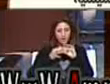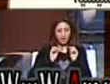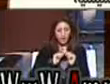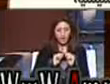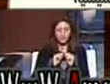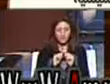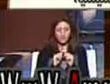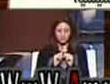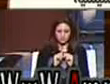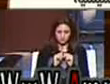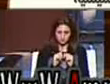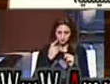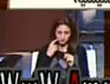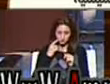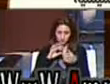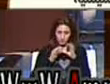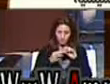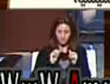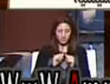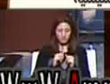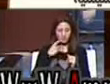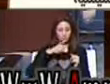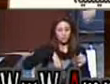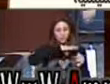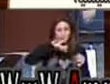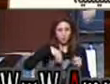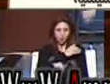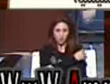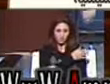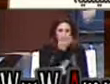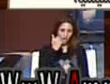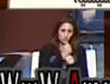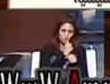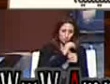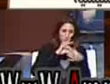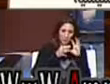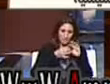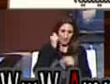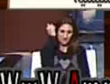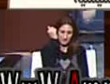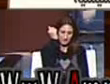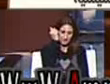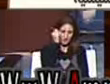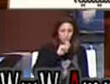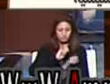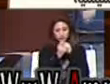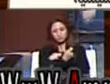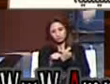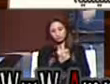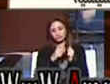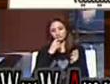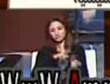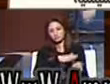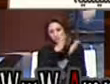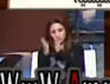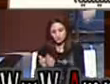للربح، جمعية اهلية بتجمعنا، بتضم اعضاء جمعية تأسيسية، وتضم ايضا يعني احنا كاعضاء مؤسسين، لكن ممكن